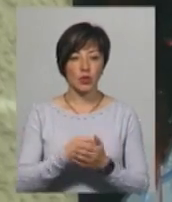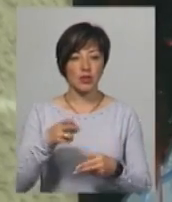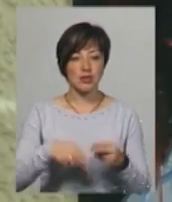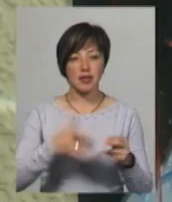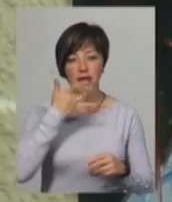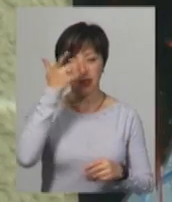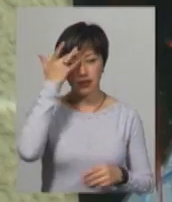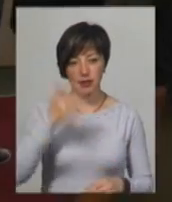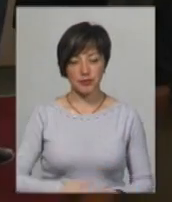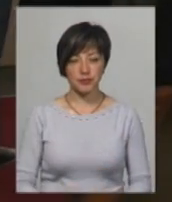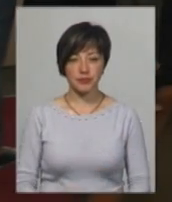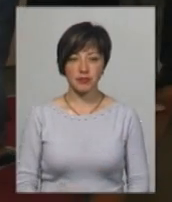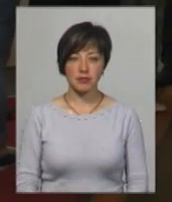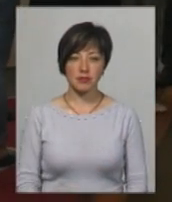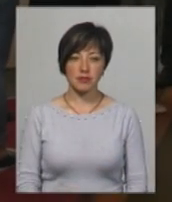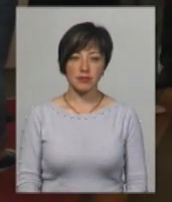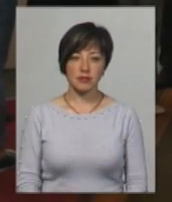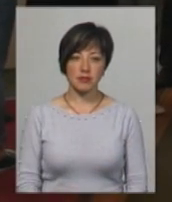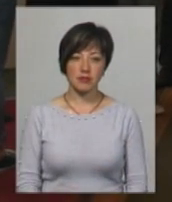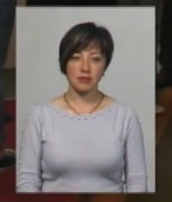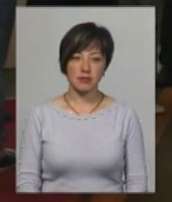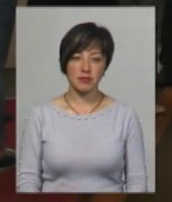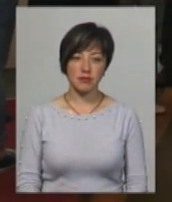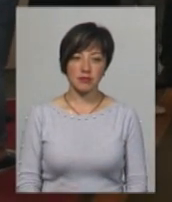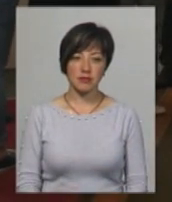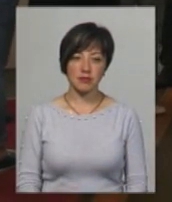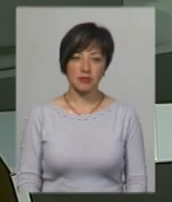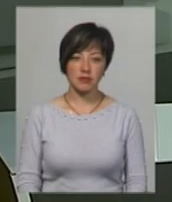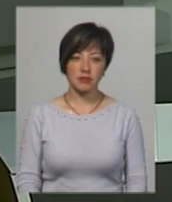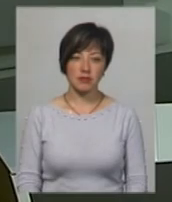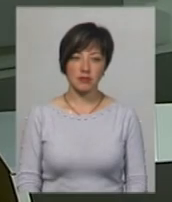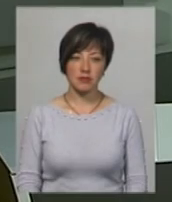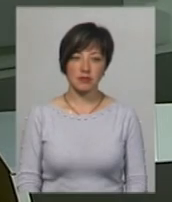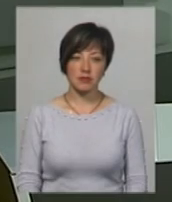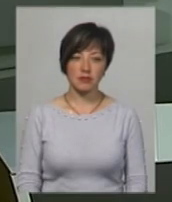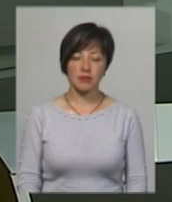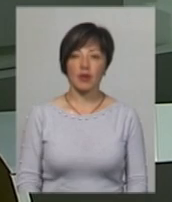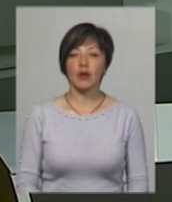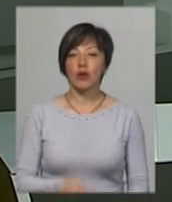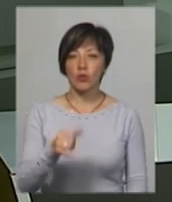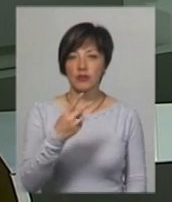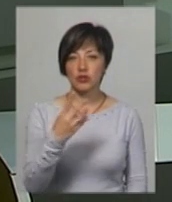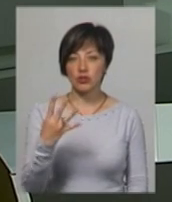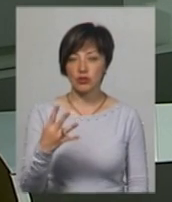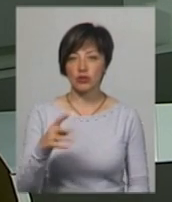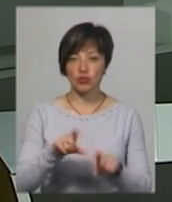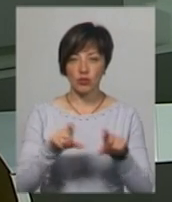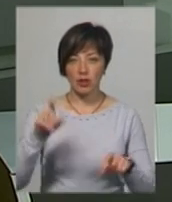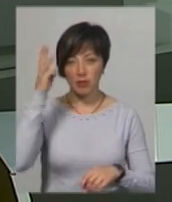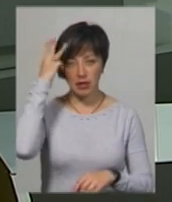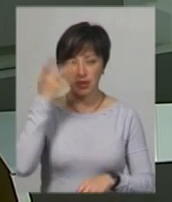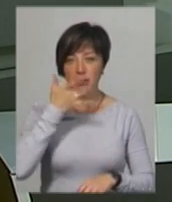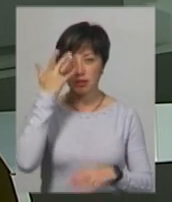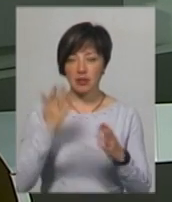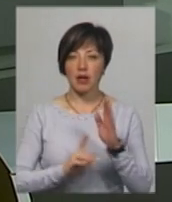літа. Анастасія Олексюк, Іван Мовчан, новини Поділля, Центр. У 24 школах Хмельниччини літні